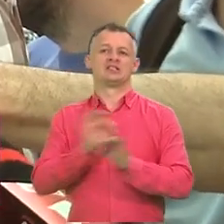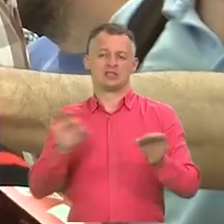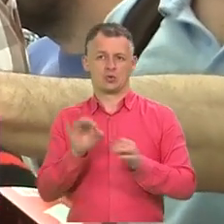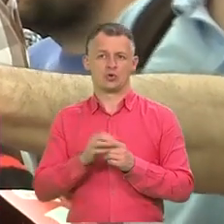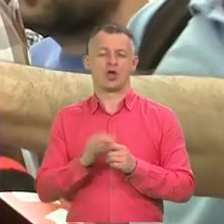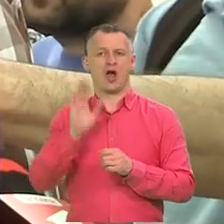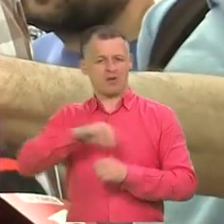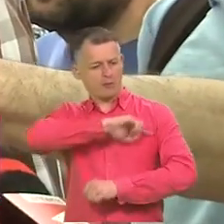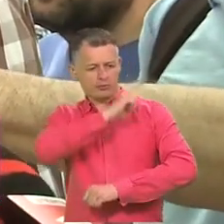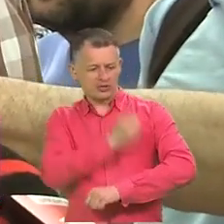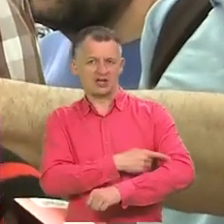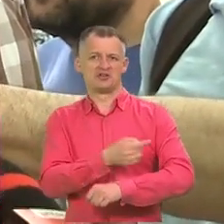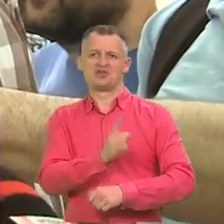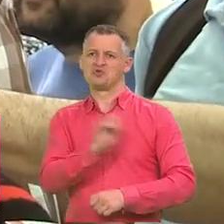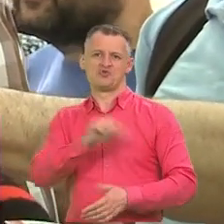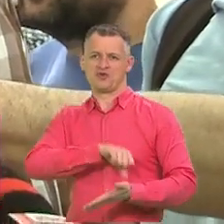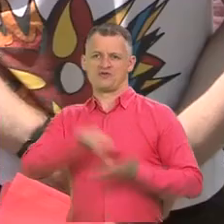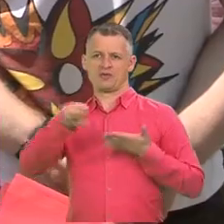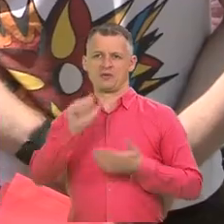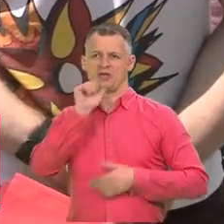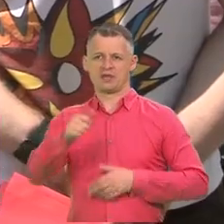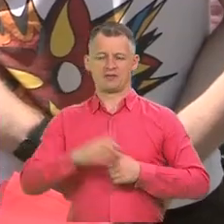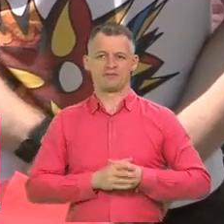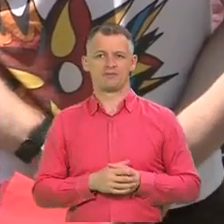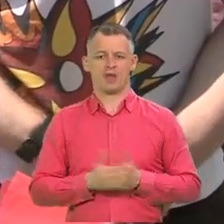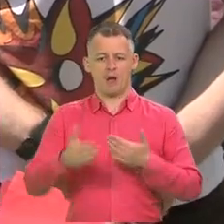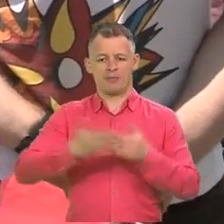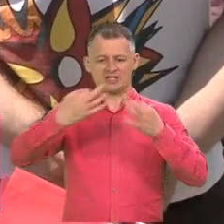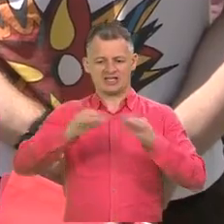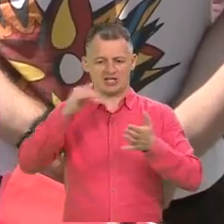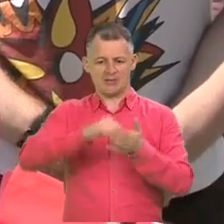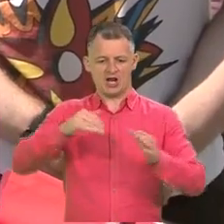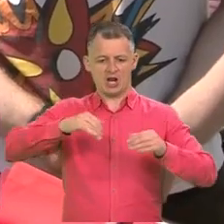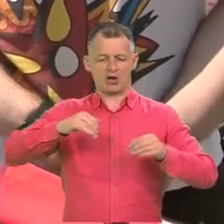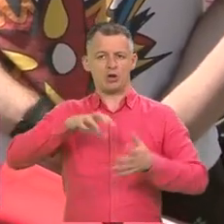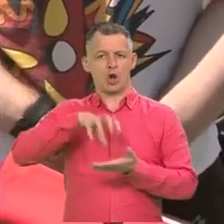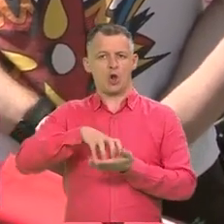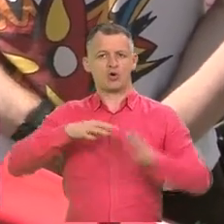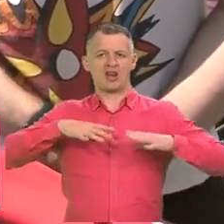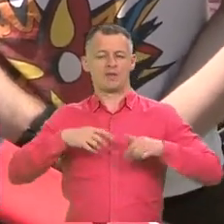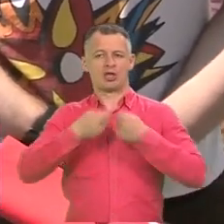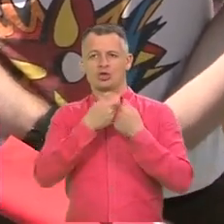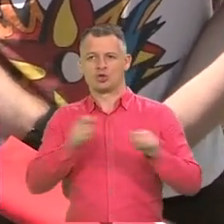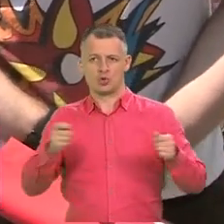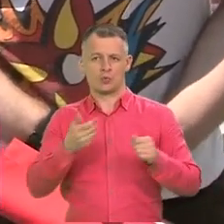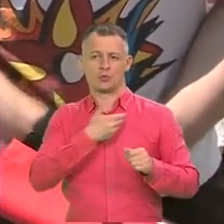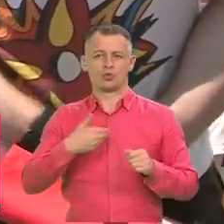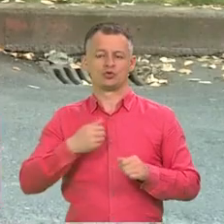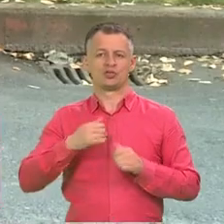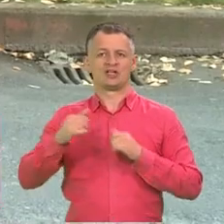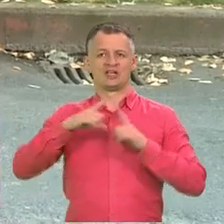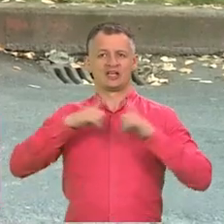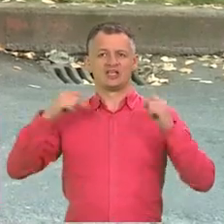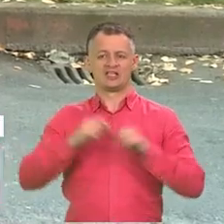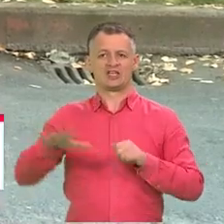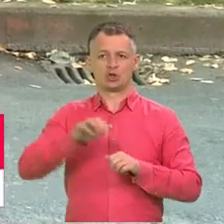avem capacitate și nu refuzăm pe nimeni. Aproape 10.000 de locuri sunt disponibile la grădinițele de vară din tot Bucureștiul. Sectorul 6 se